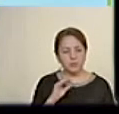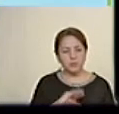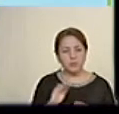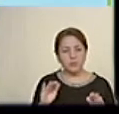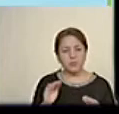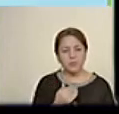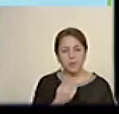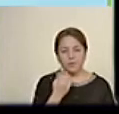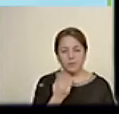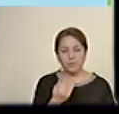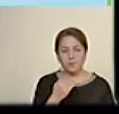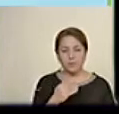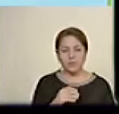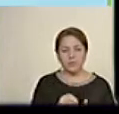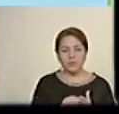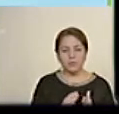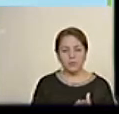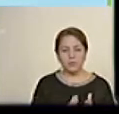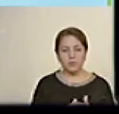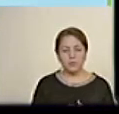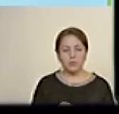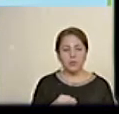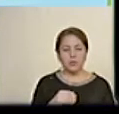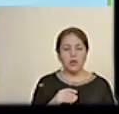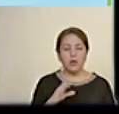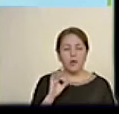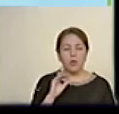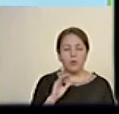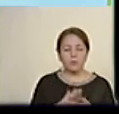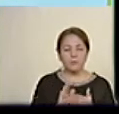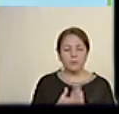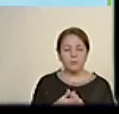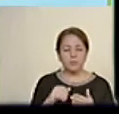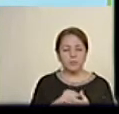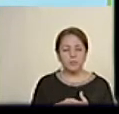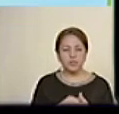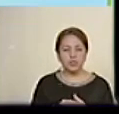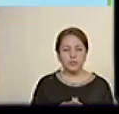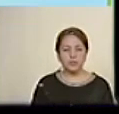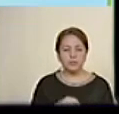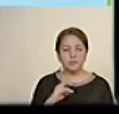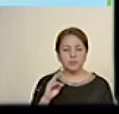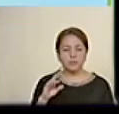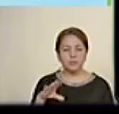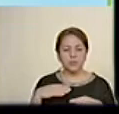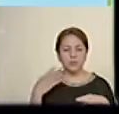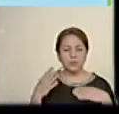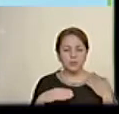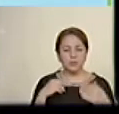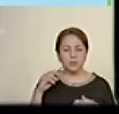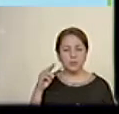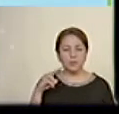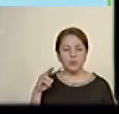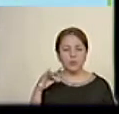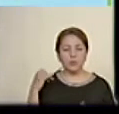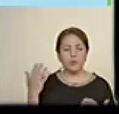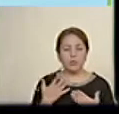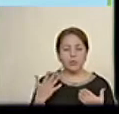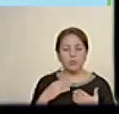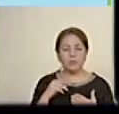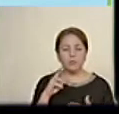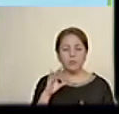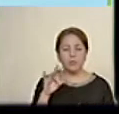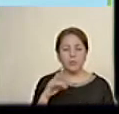вы отметили. Обстоятельства причины. Заниматься до каких пор?